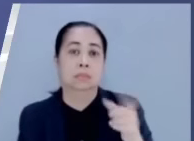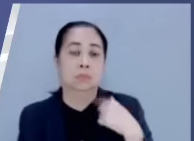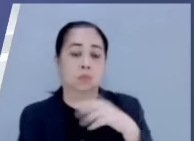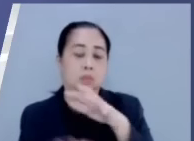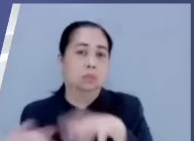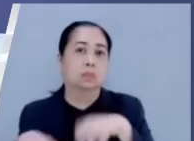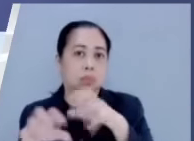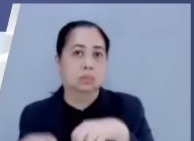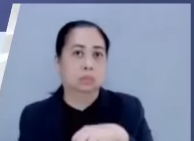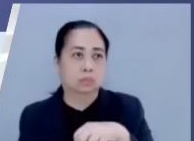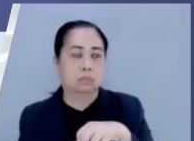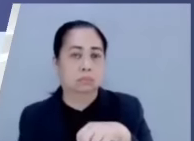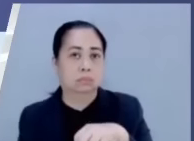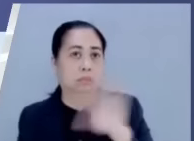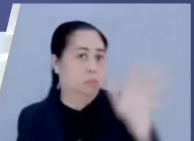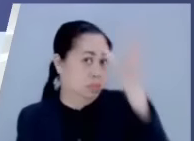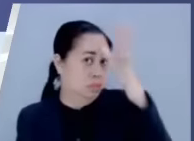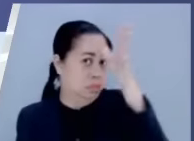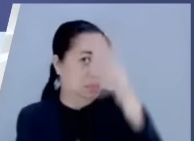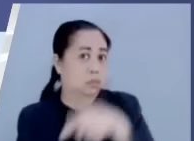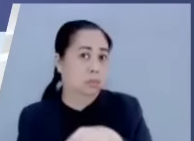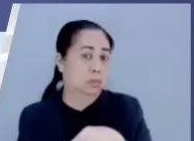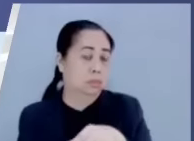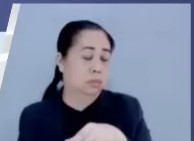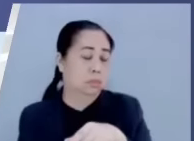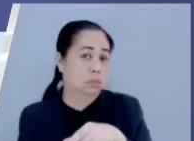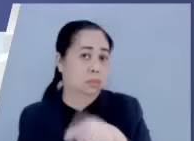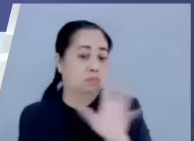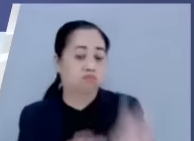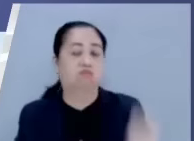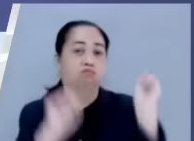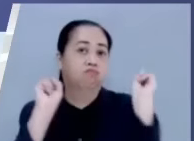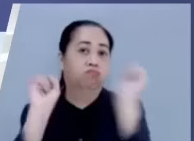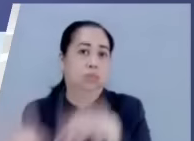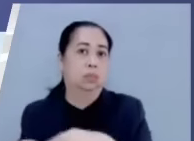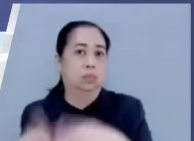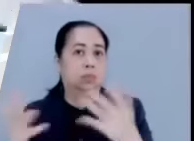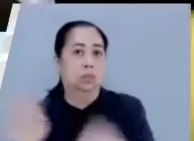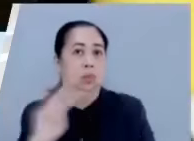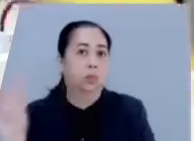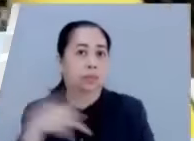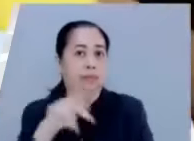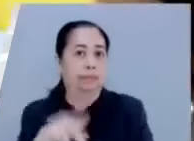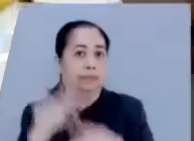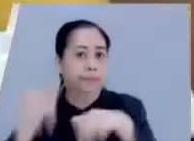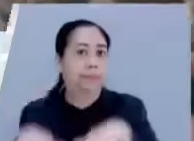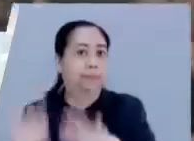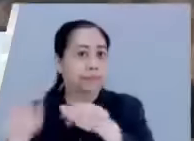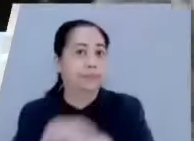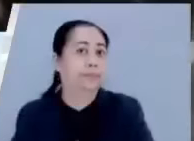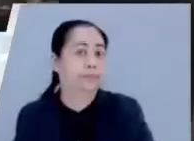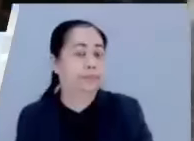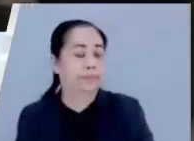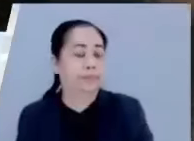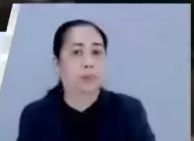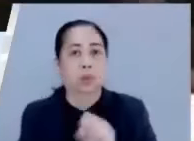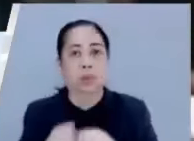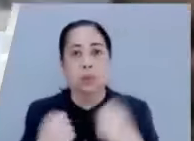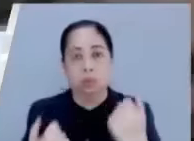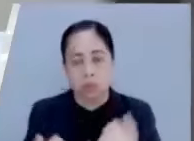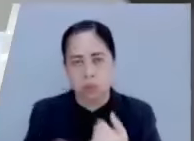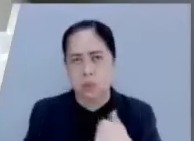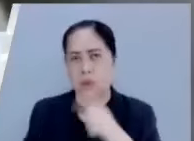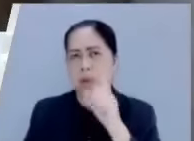yung tatay ninyo. Itatapon ko siya sa West Philippine Sea. Kaya ngayong undas, tinanong ko tungkol dyan ang